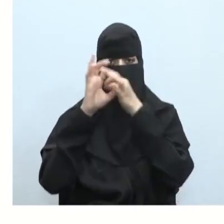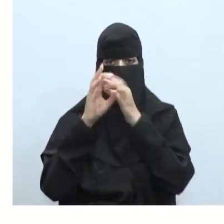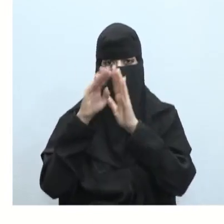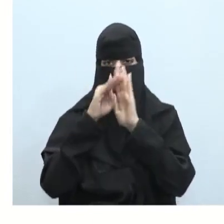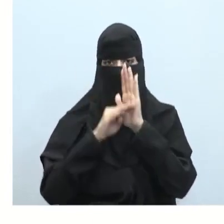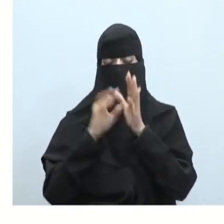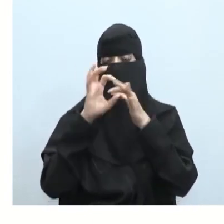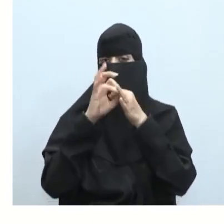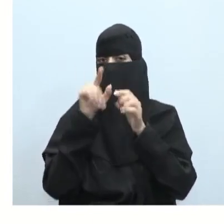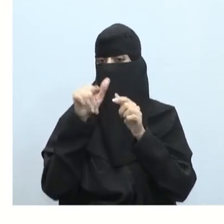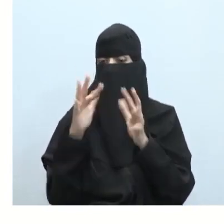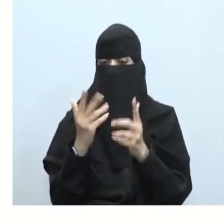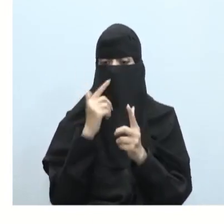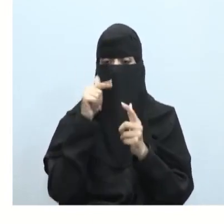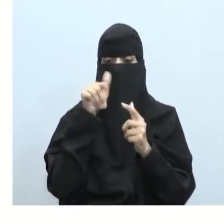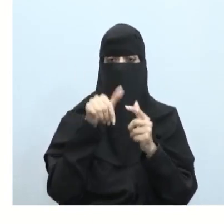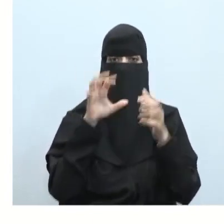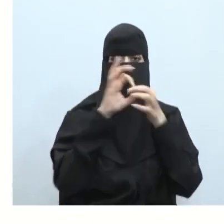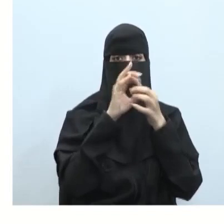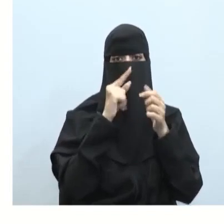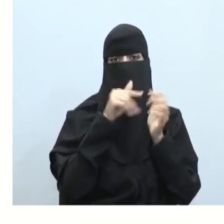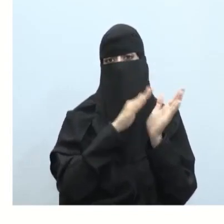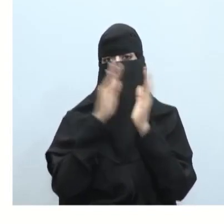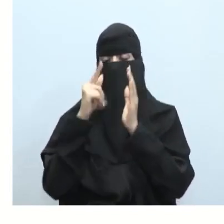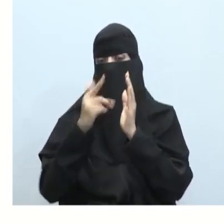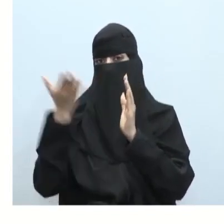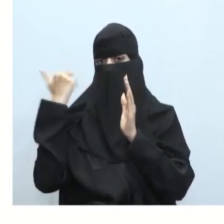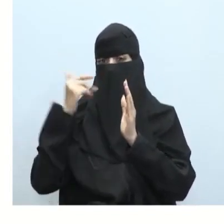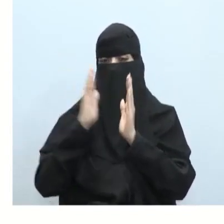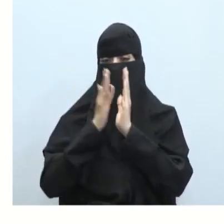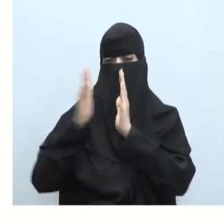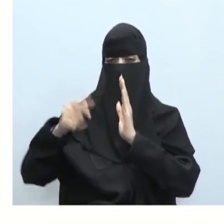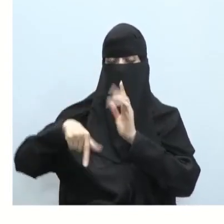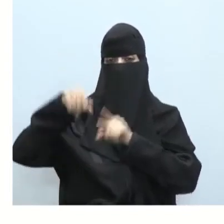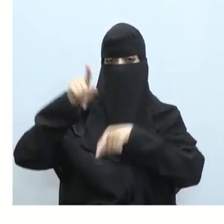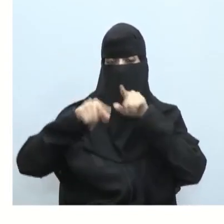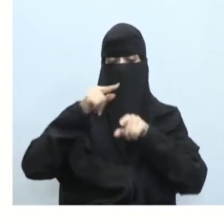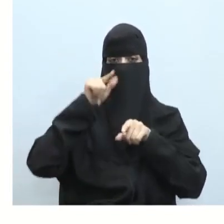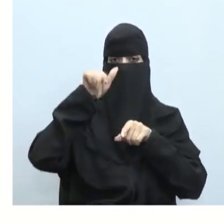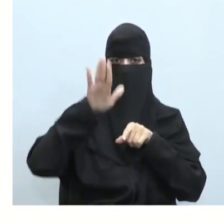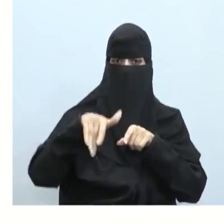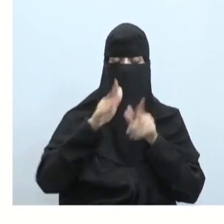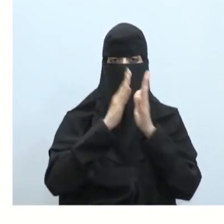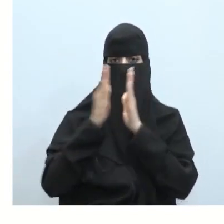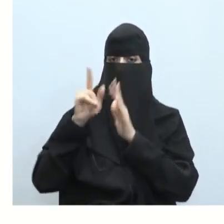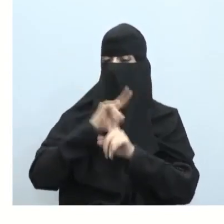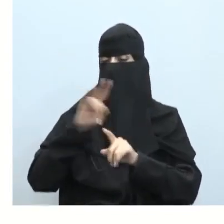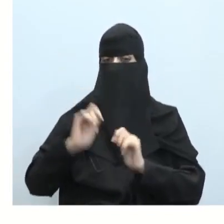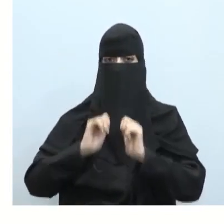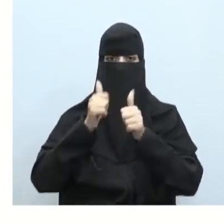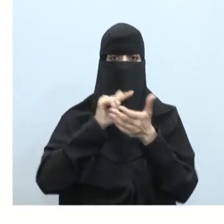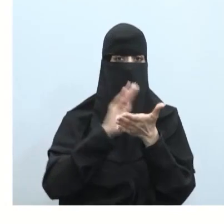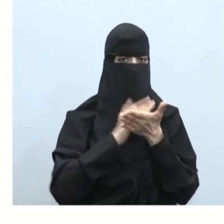الرابط لماذا لان ارتباط بملفات المكتبه ملفات مكتبات قياسيه وهذه الملفات لا يستطيع